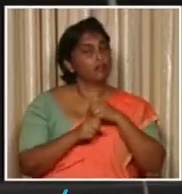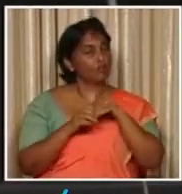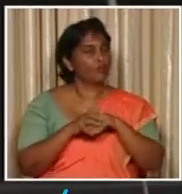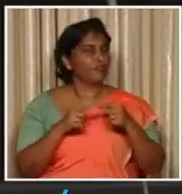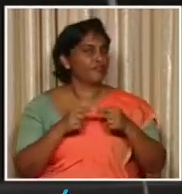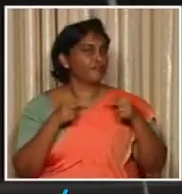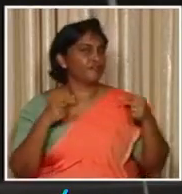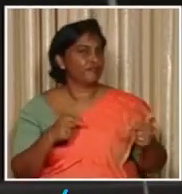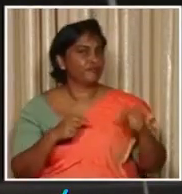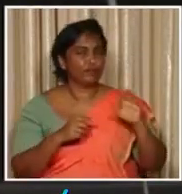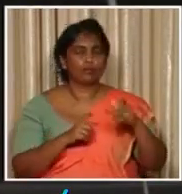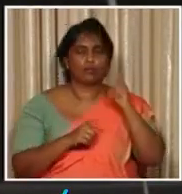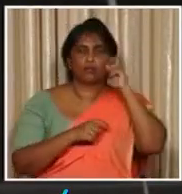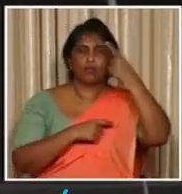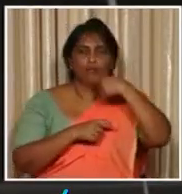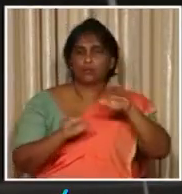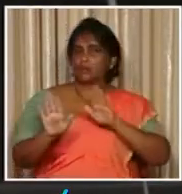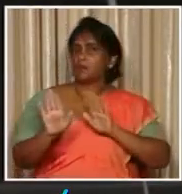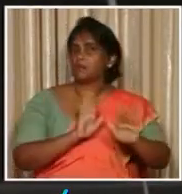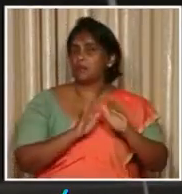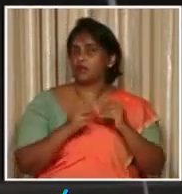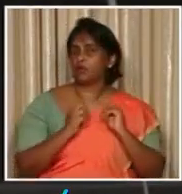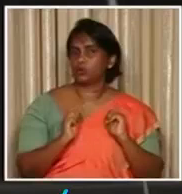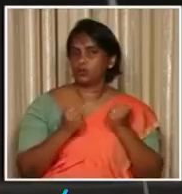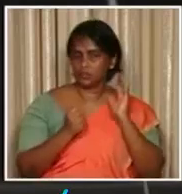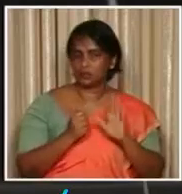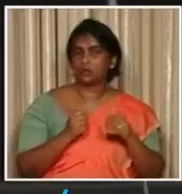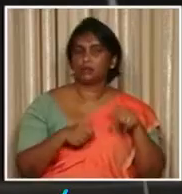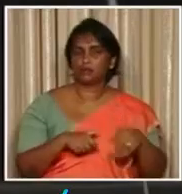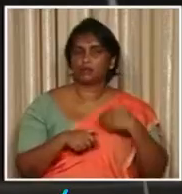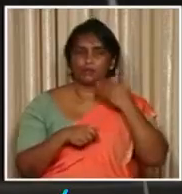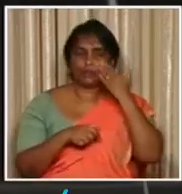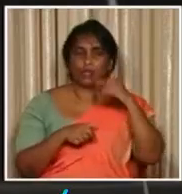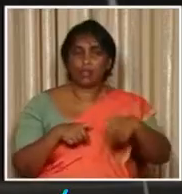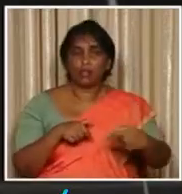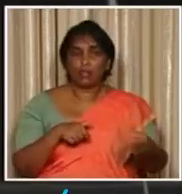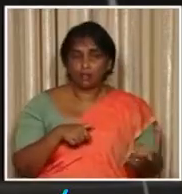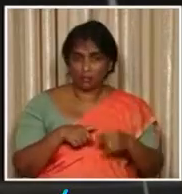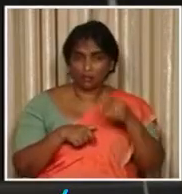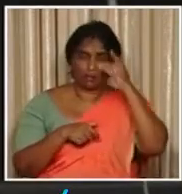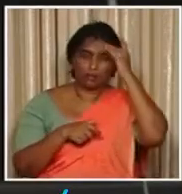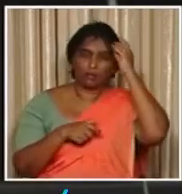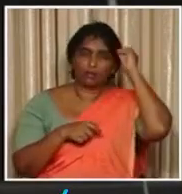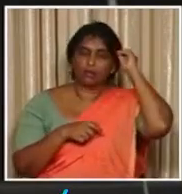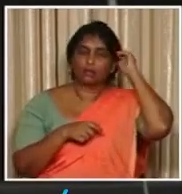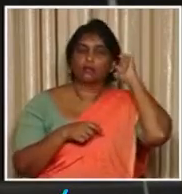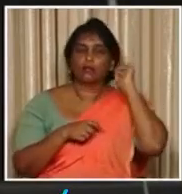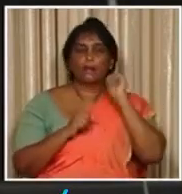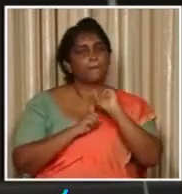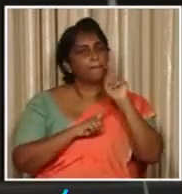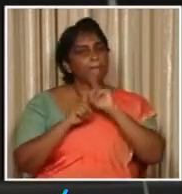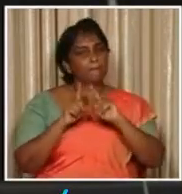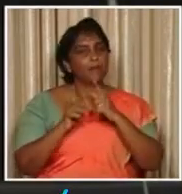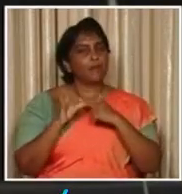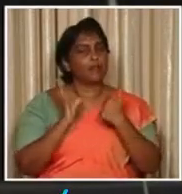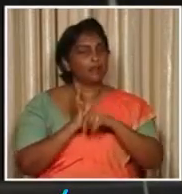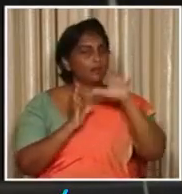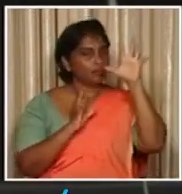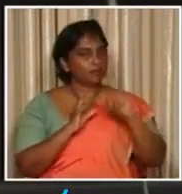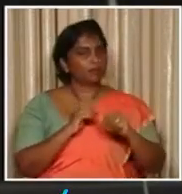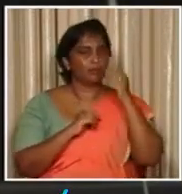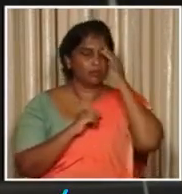විරුද්ධ වෙන ජන මතය මර්ධනය කරන්න උත්සාහ කරනවා. දැන් අපි දැක්කා අද දිනේදීත් පාර්ලිමේන්තුවට පනතක් ගෙනාවා